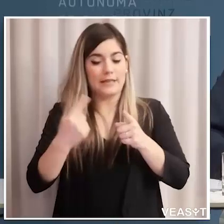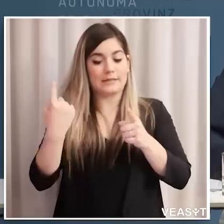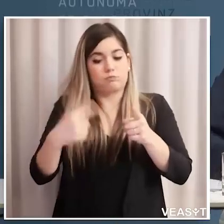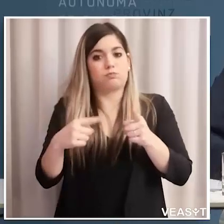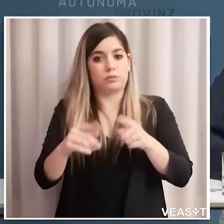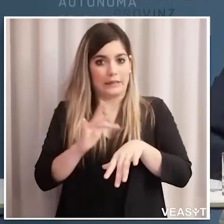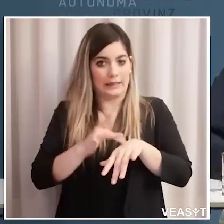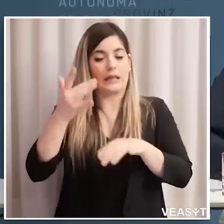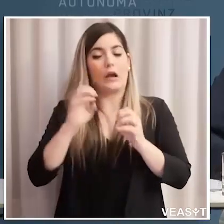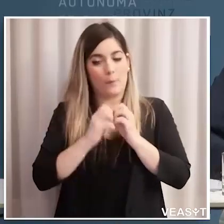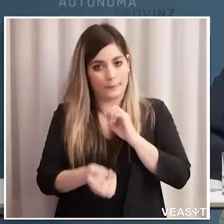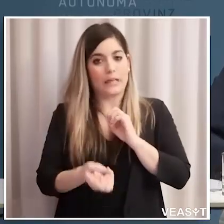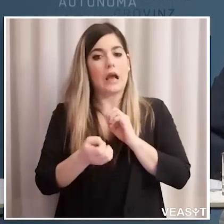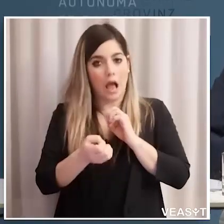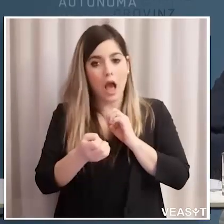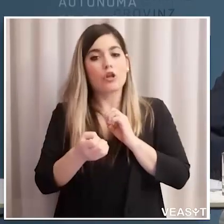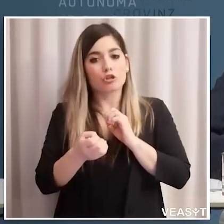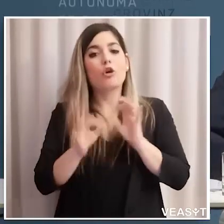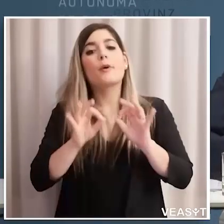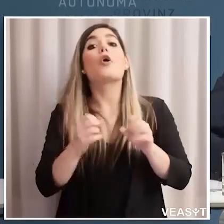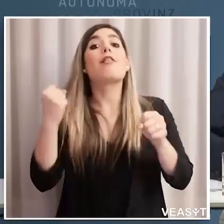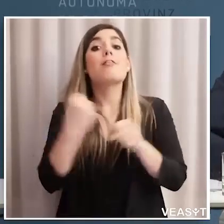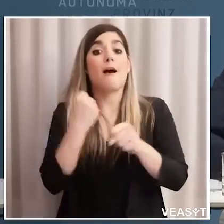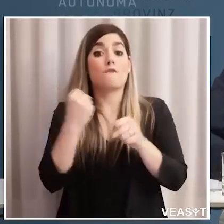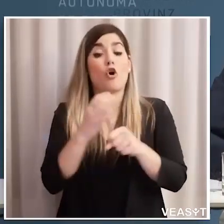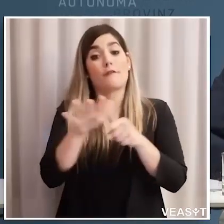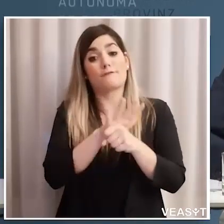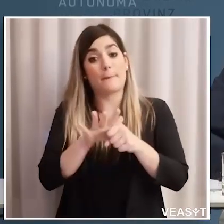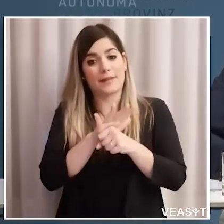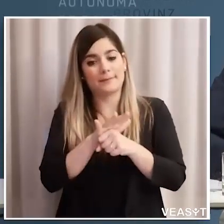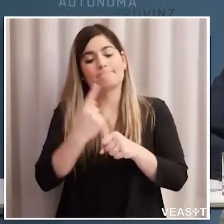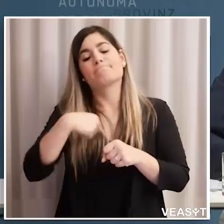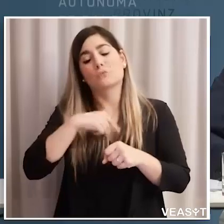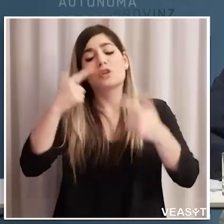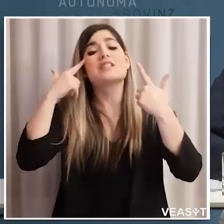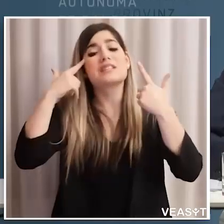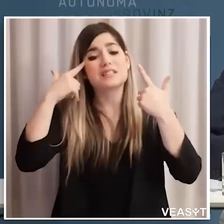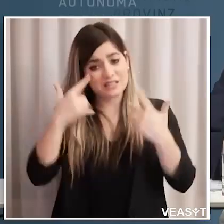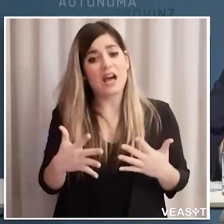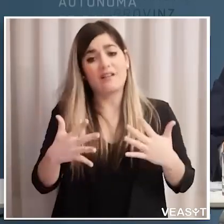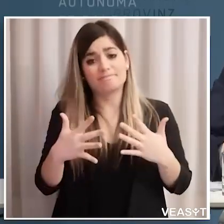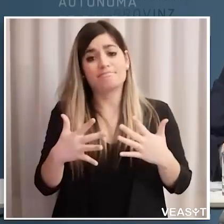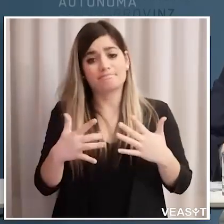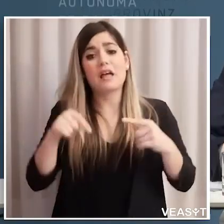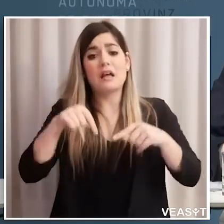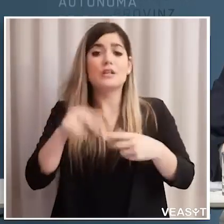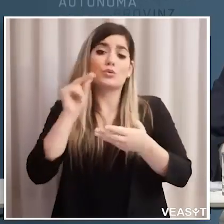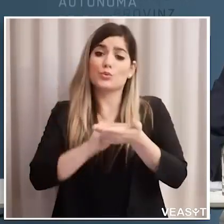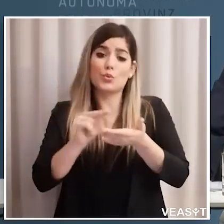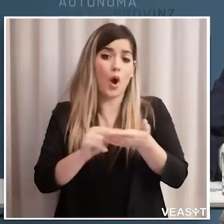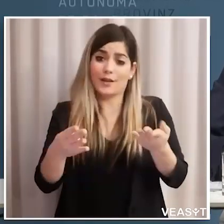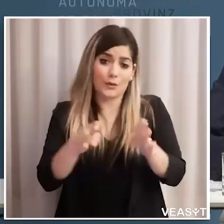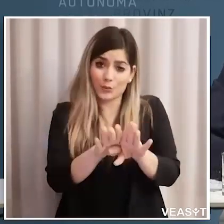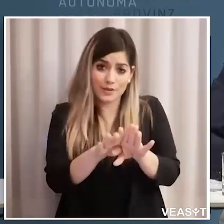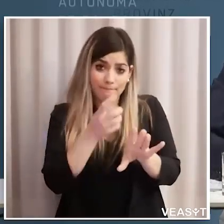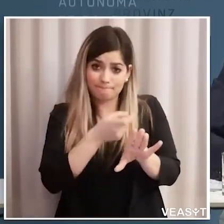molto complicata del lavoro e la famiglia. Ci rendiamo assolutamente conto che adesso che rimangono chiuse ovviamente